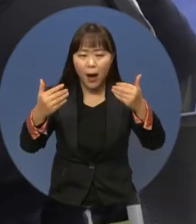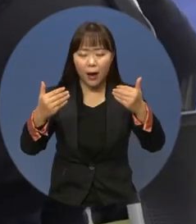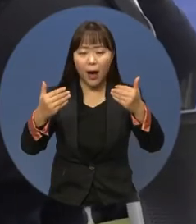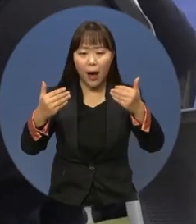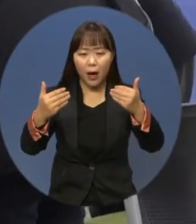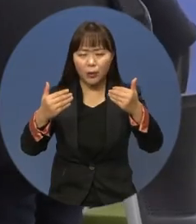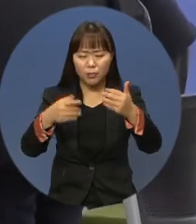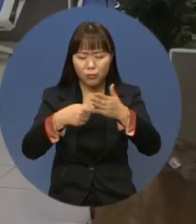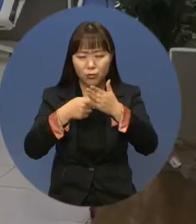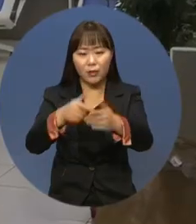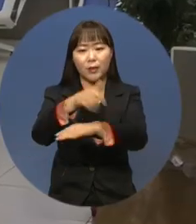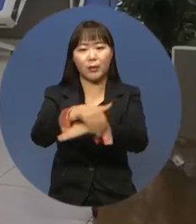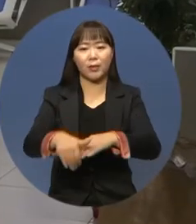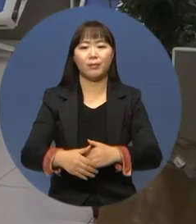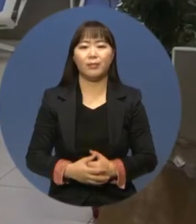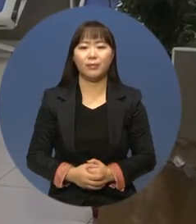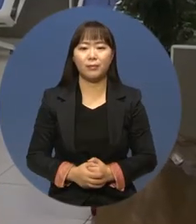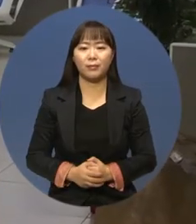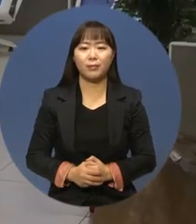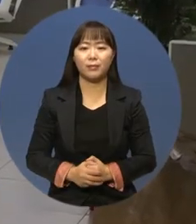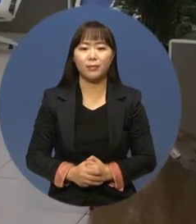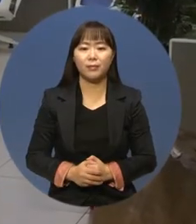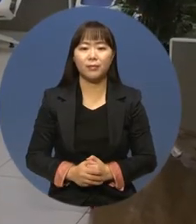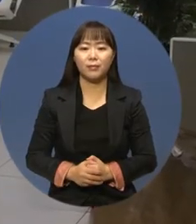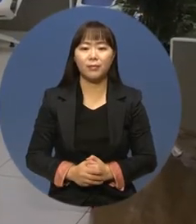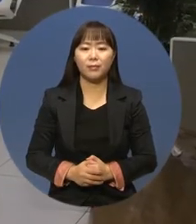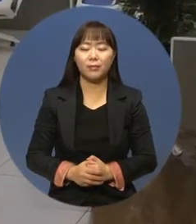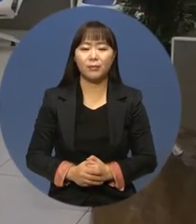예정입니다 복지 태빈 쥬스 박성용 입니다